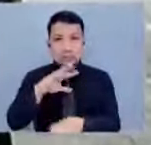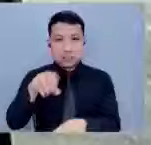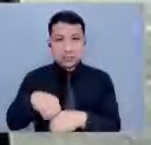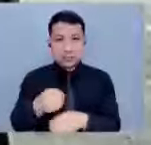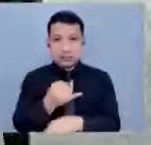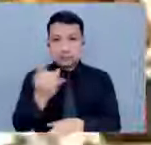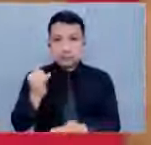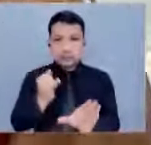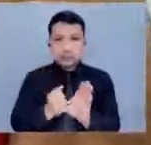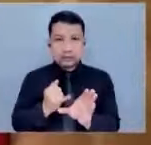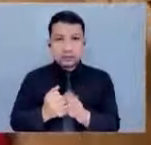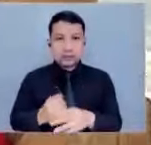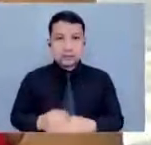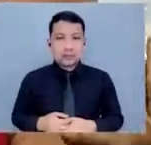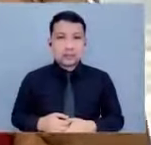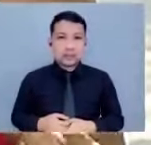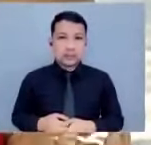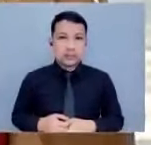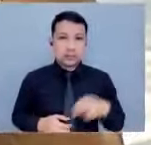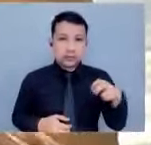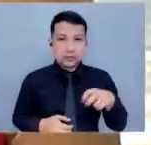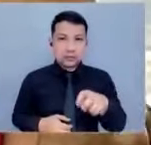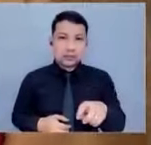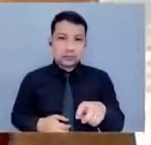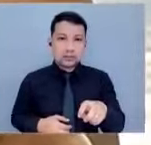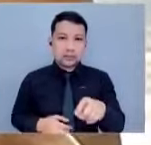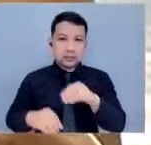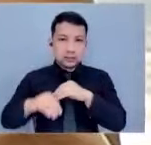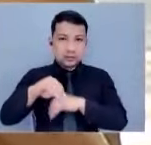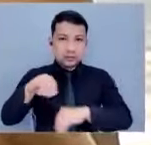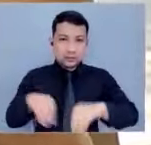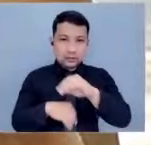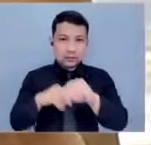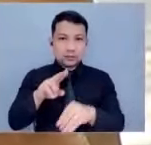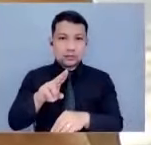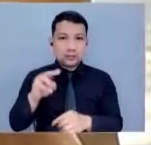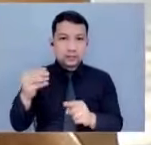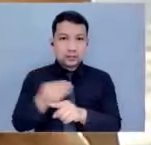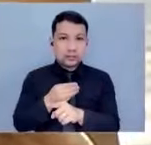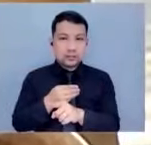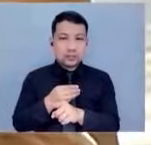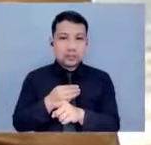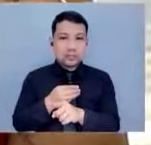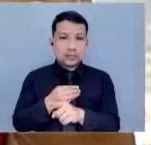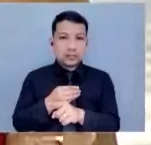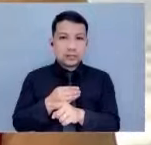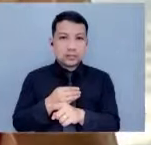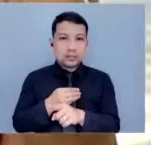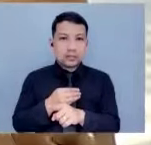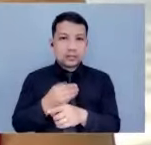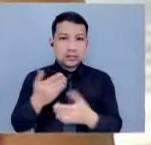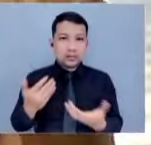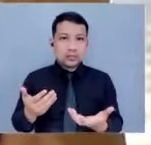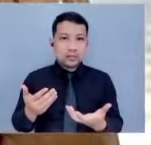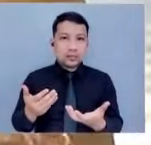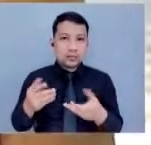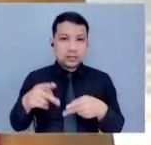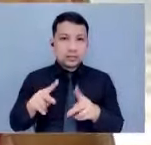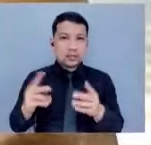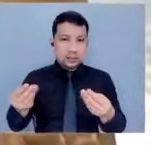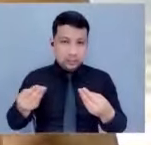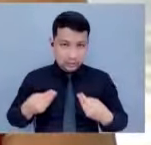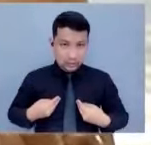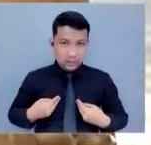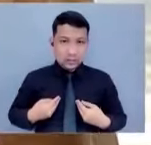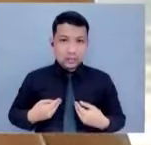jeepney. Bumubiyahe na rin yung kapalit ng unit ko na modernized na siya, pero wala pa rin kaming natatanggap kahit 5